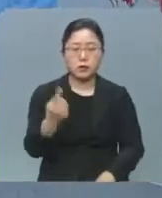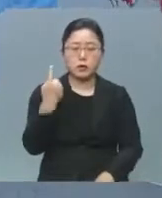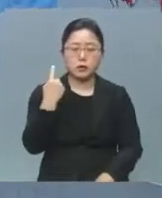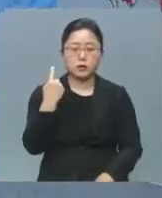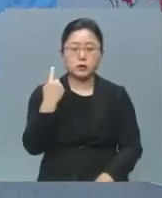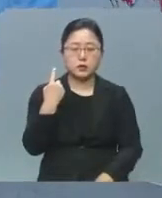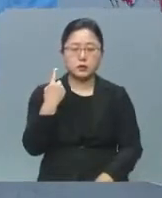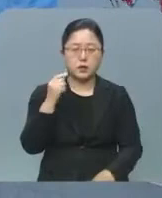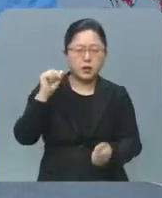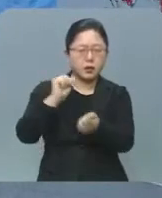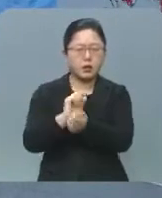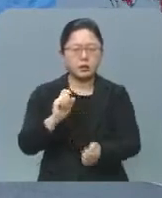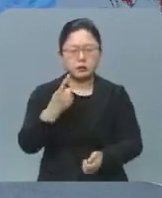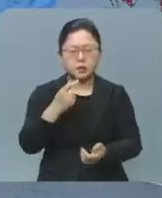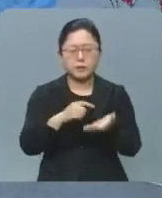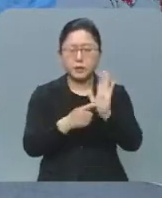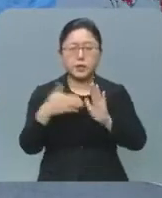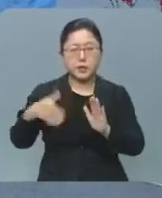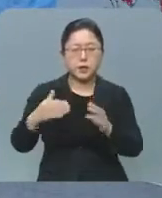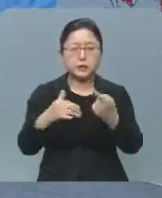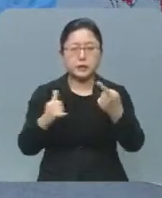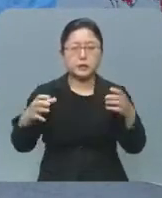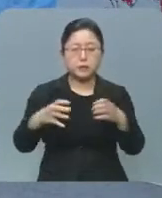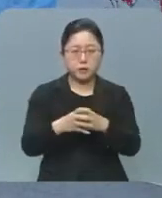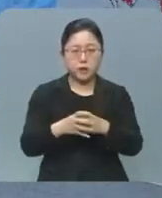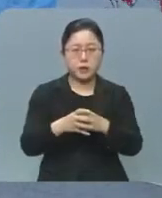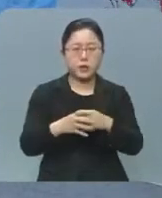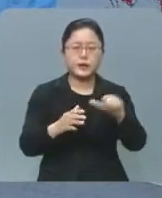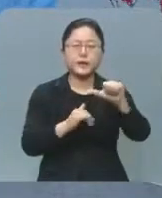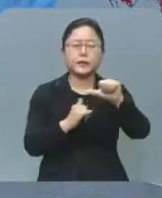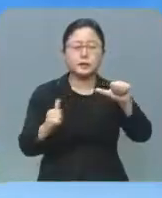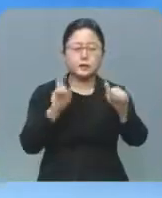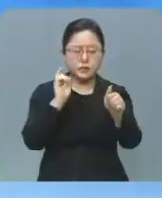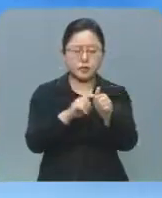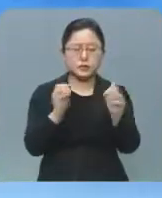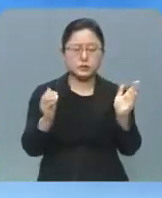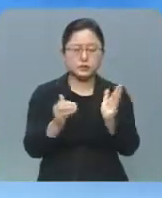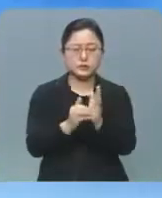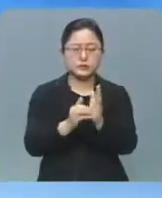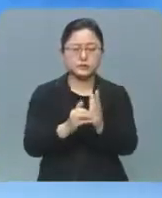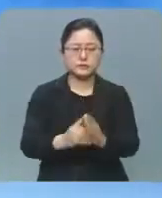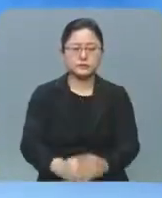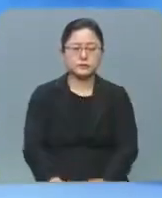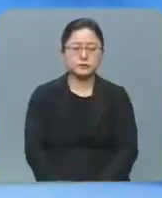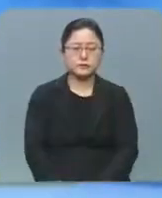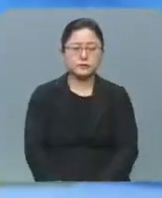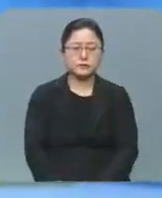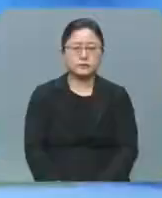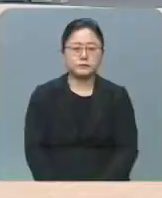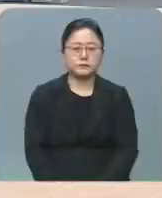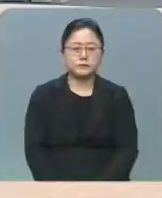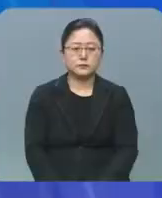어제 감염 경로가 밝혀지지 않은 1명을 포함해 모두 5명이 확진 판정을 받았습니다.